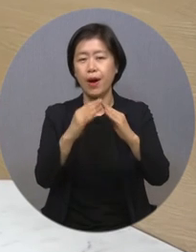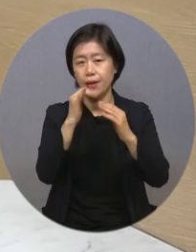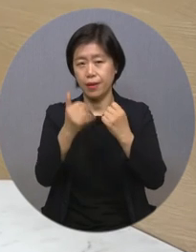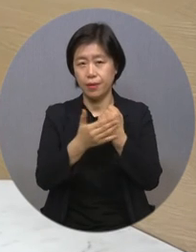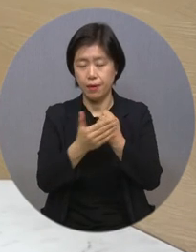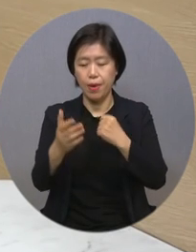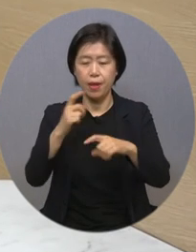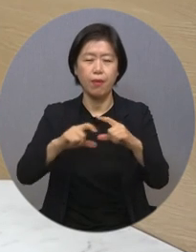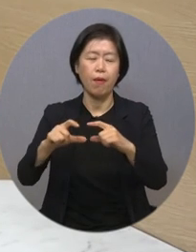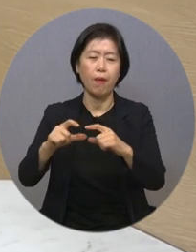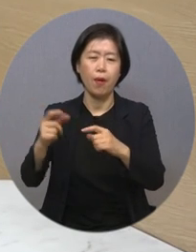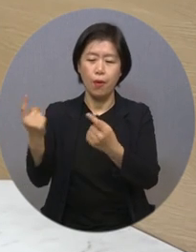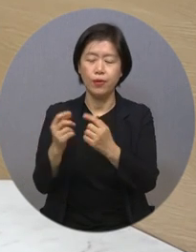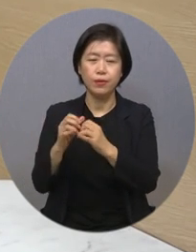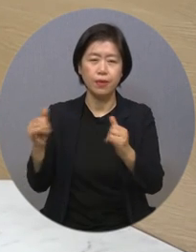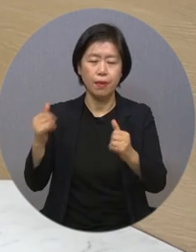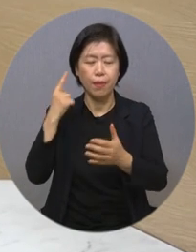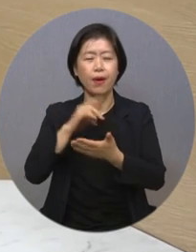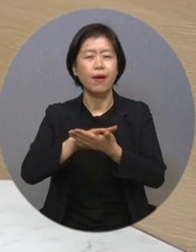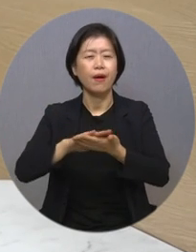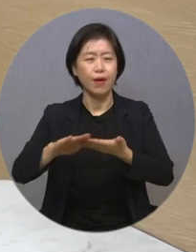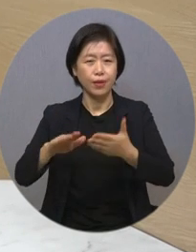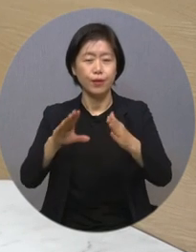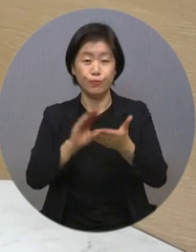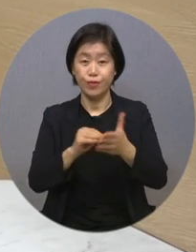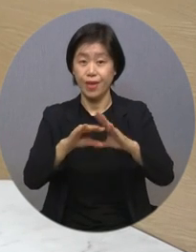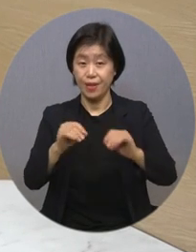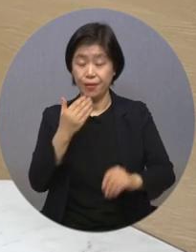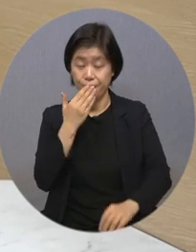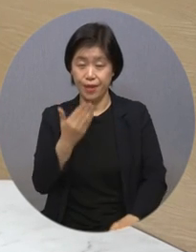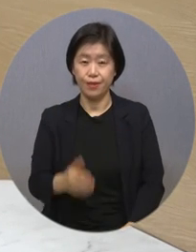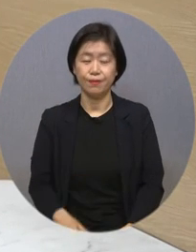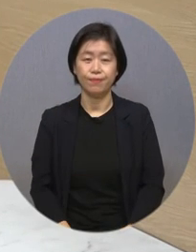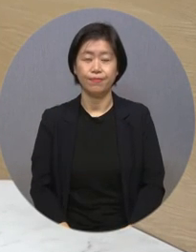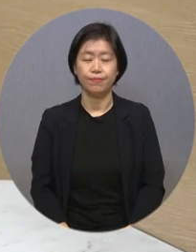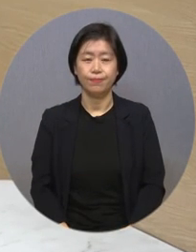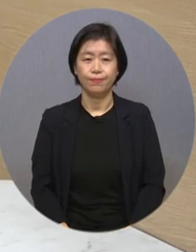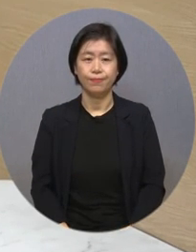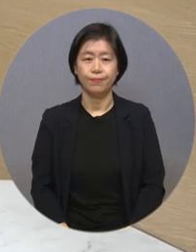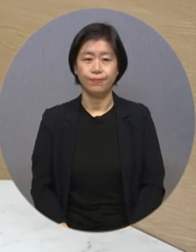안전하게 민원을 해결할 수 있게 되었습니다. 복지TV 경기방송 정우선입니다.